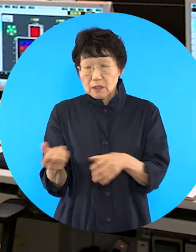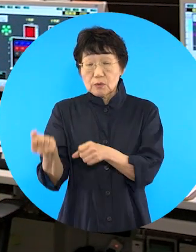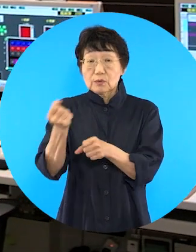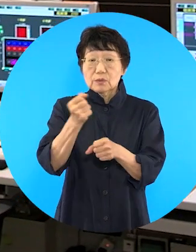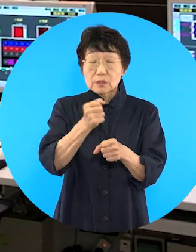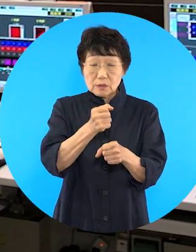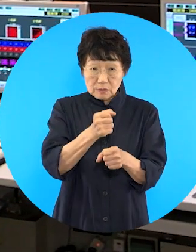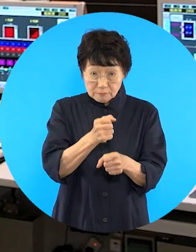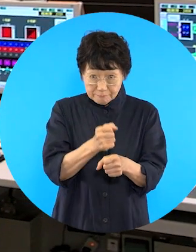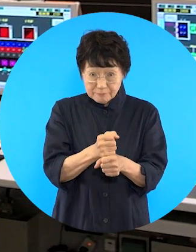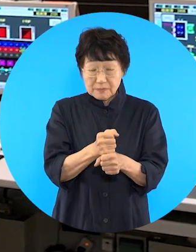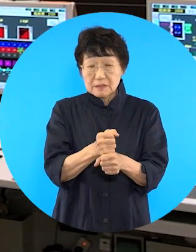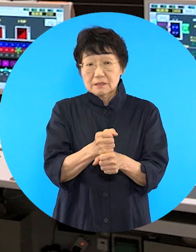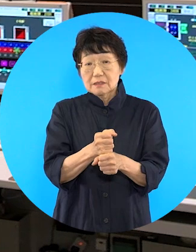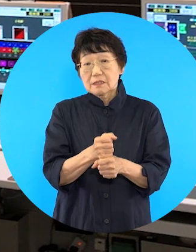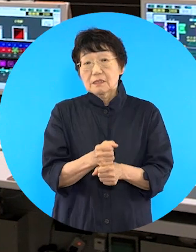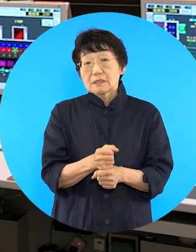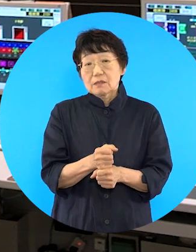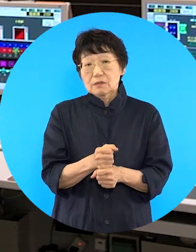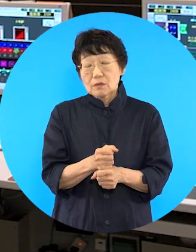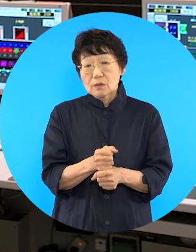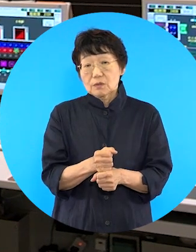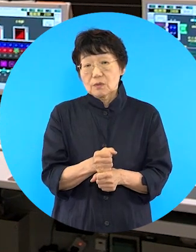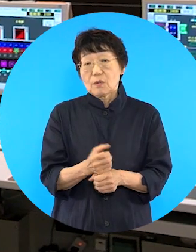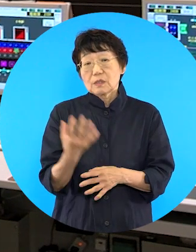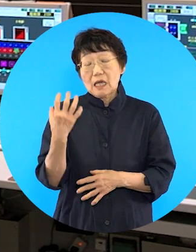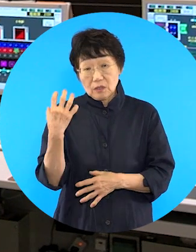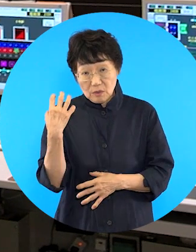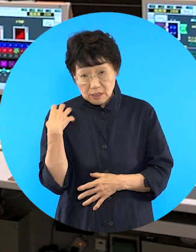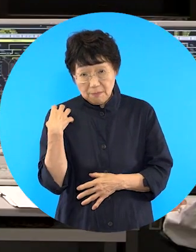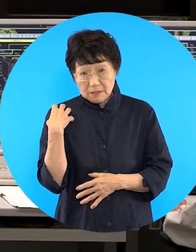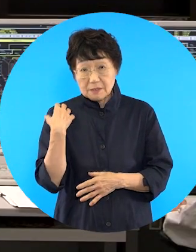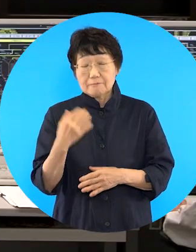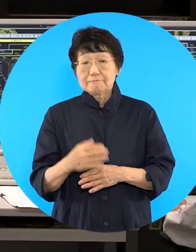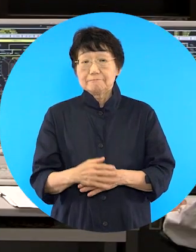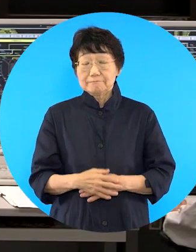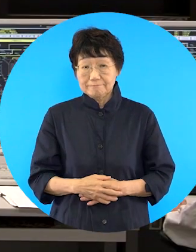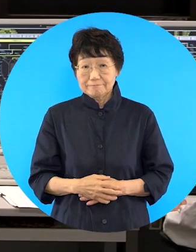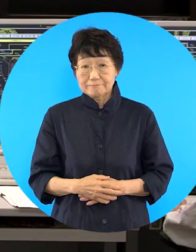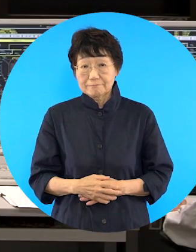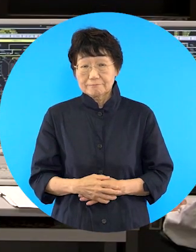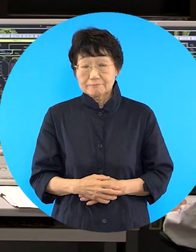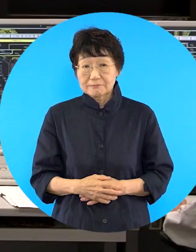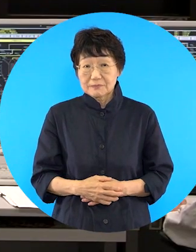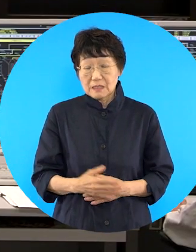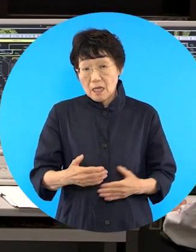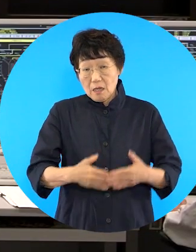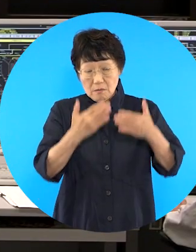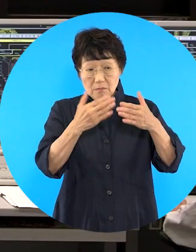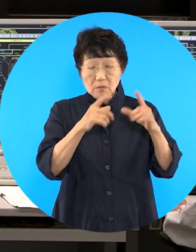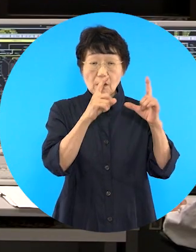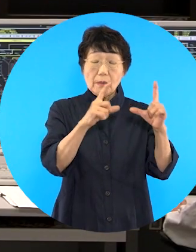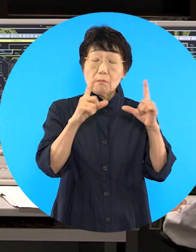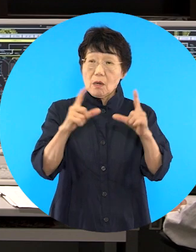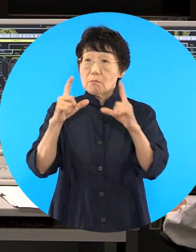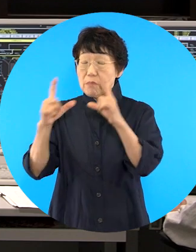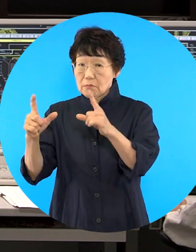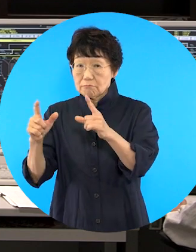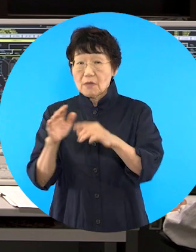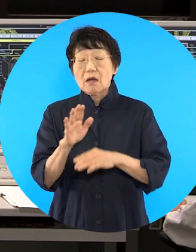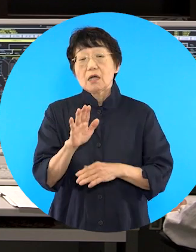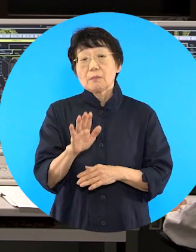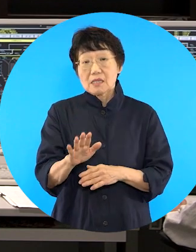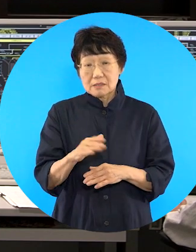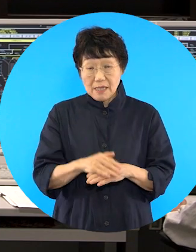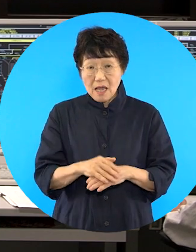合を直したりといったこともやっている、部署になります。 たくさんのモニターが出てますが、これ